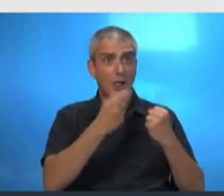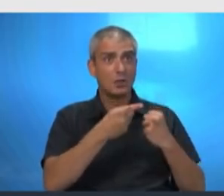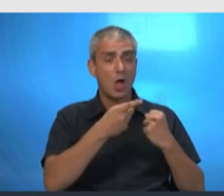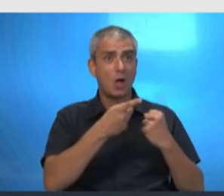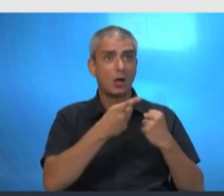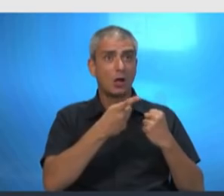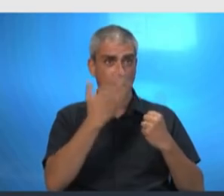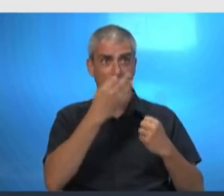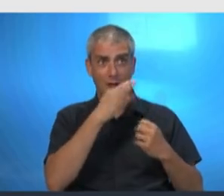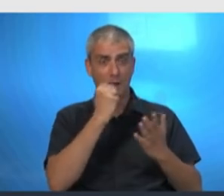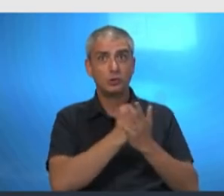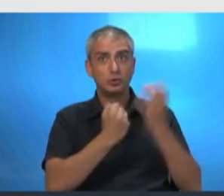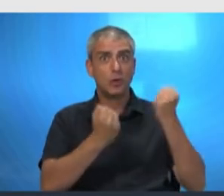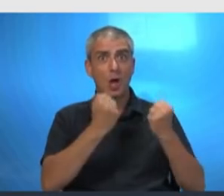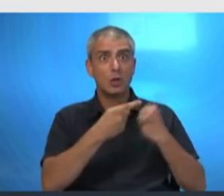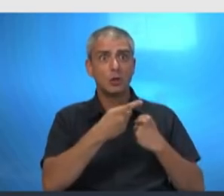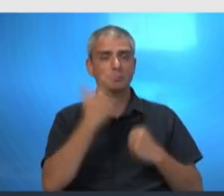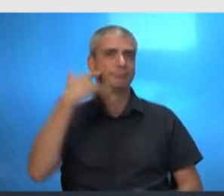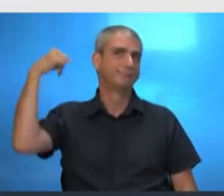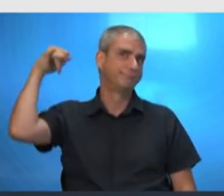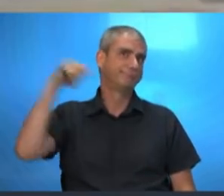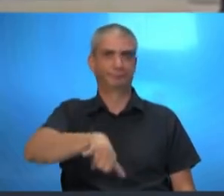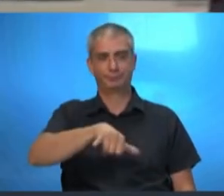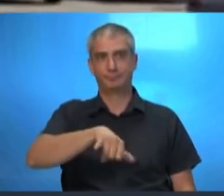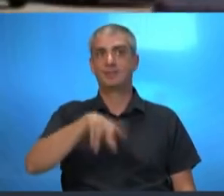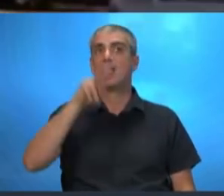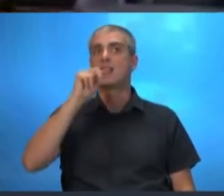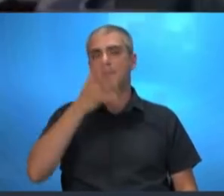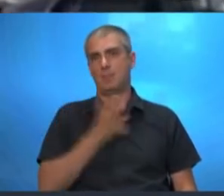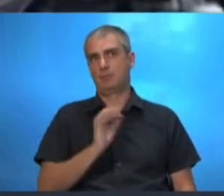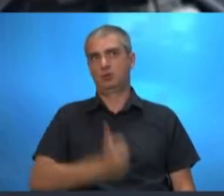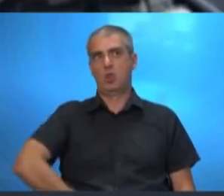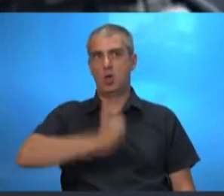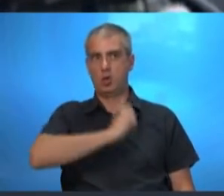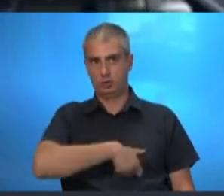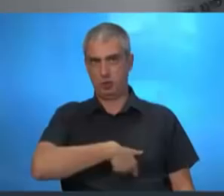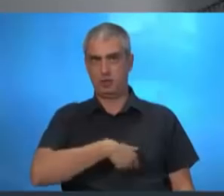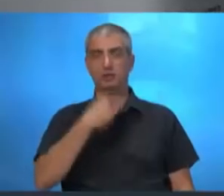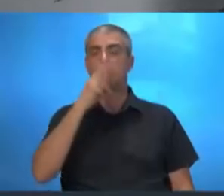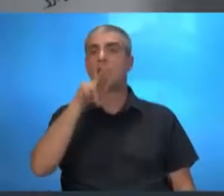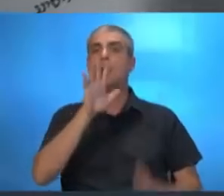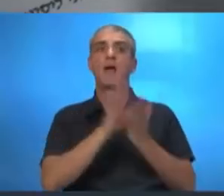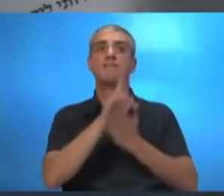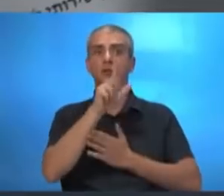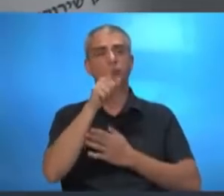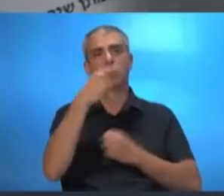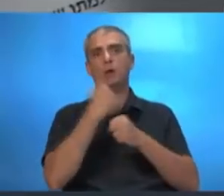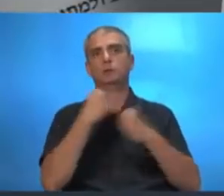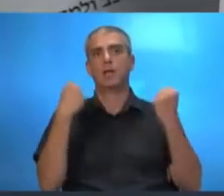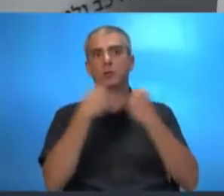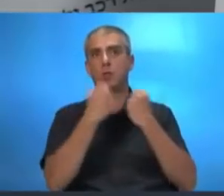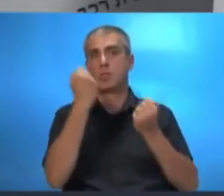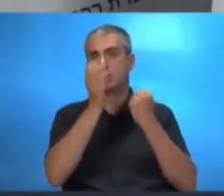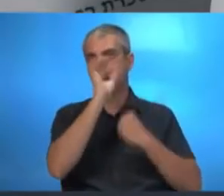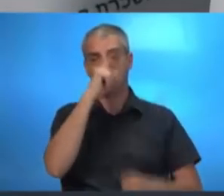היה לך רשות לנהוג עליו? נחמן רובינשטיין הוא בנו של ראש העיר. בשנת 2013 הוא עשה תאונה ברכבו של